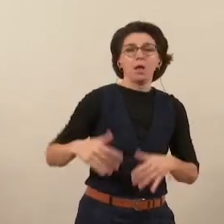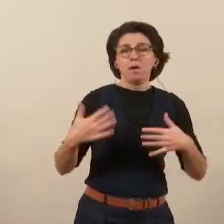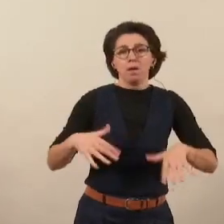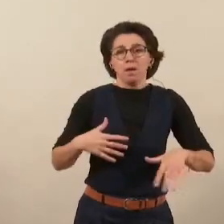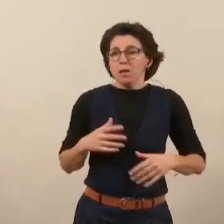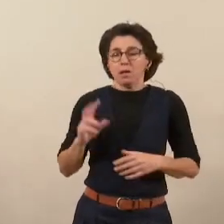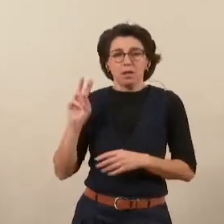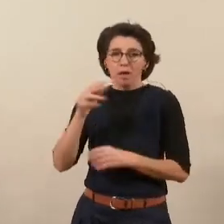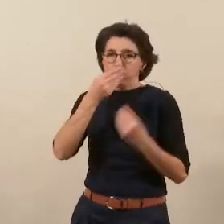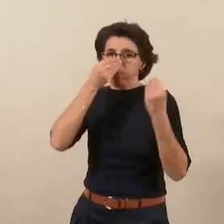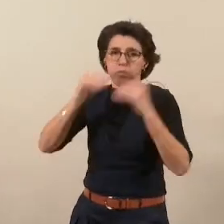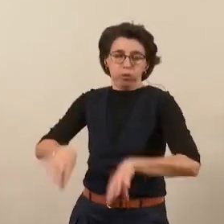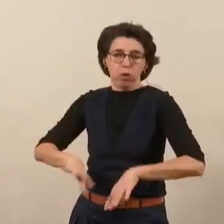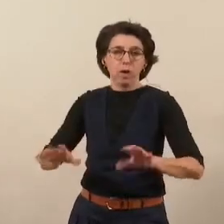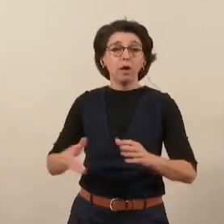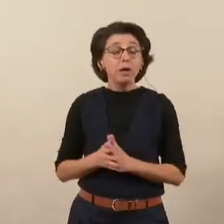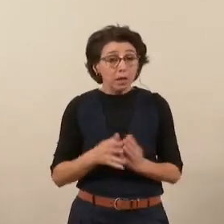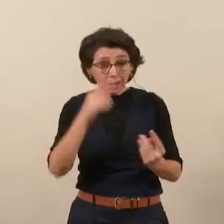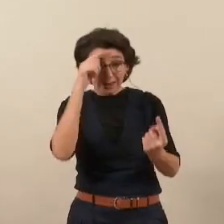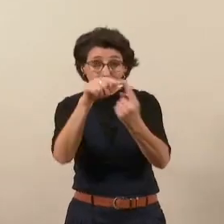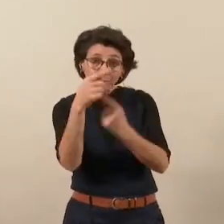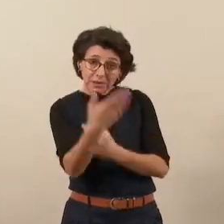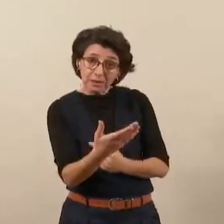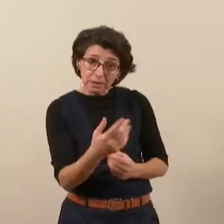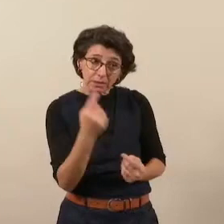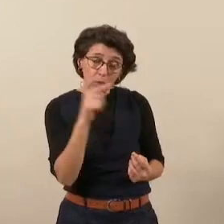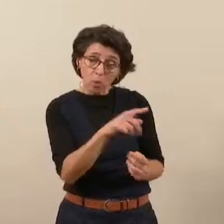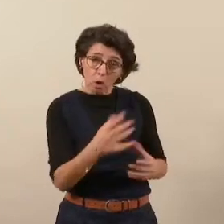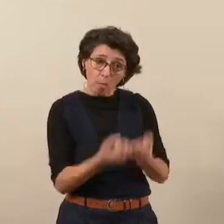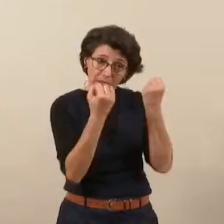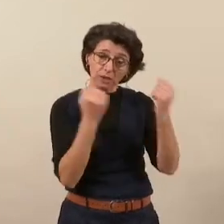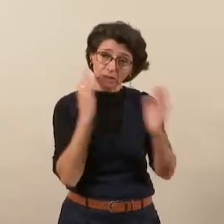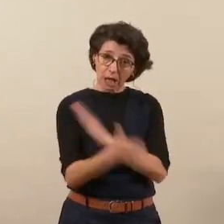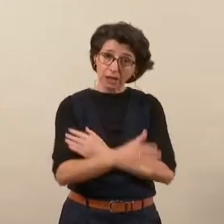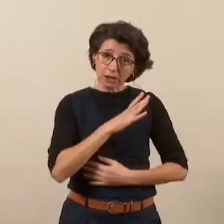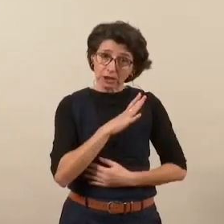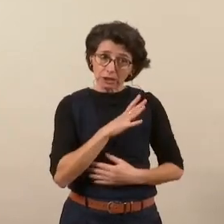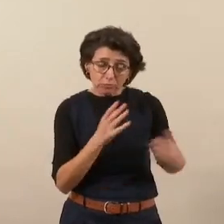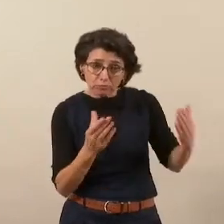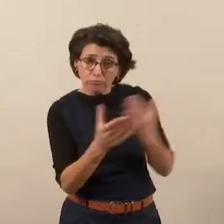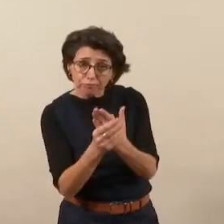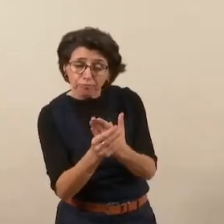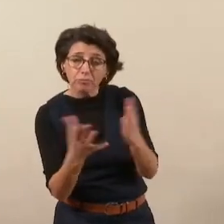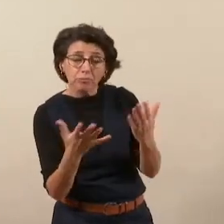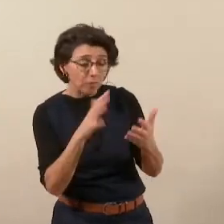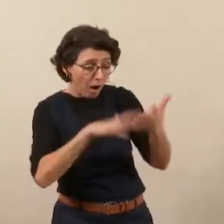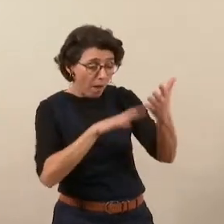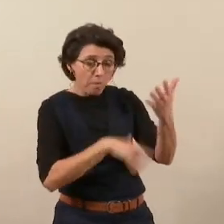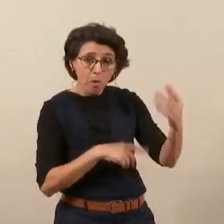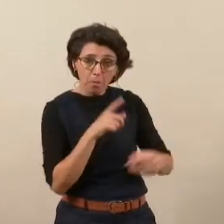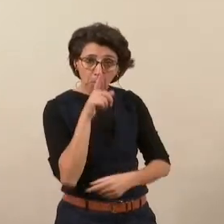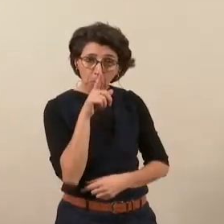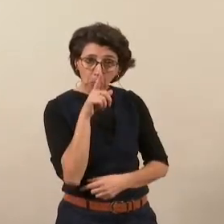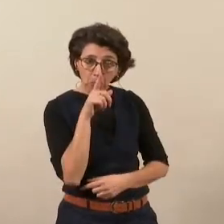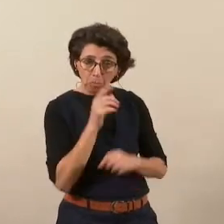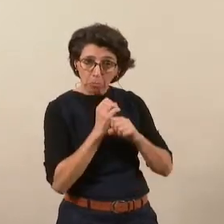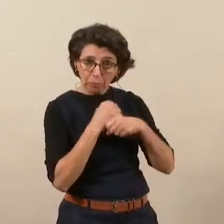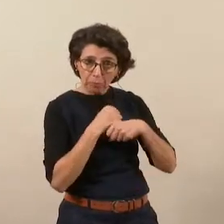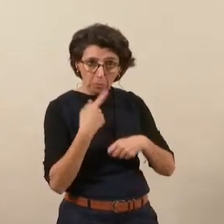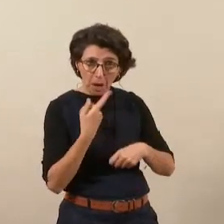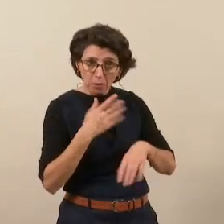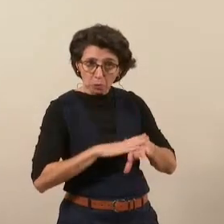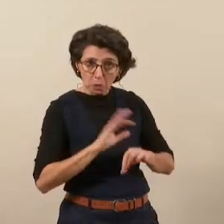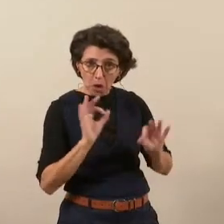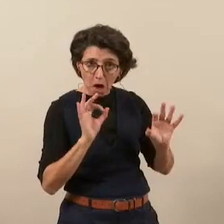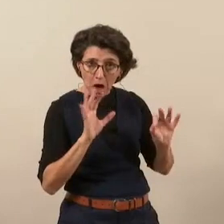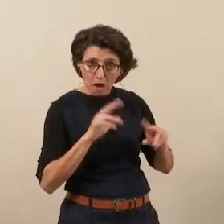sujet est de votre compétence directe, que vous auriez la capacité d'agir, votre rapport n'en dit pas un mot. Qu'elles se débrouillent et